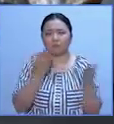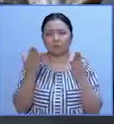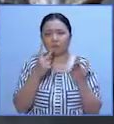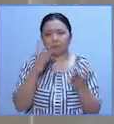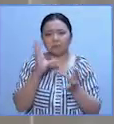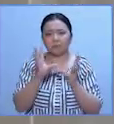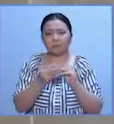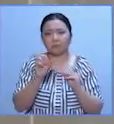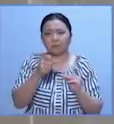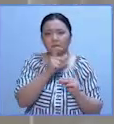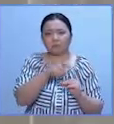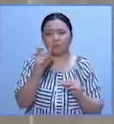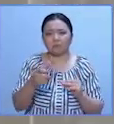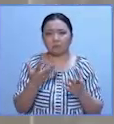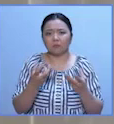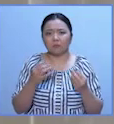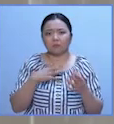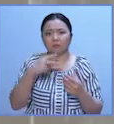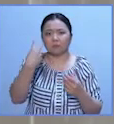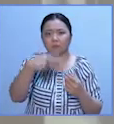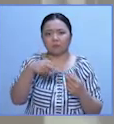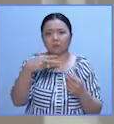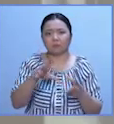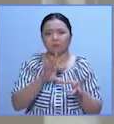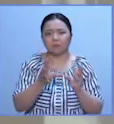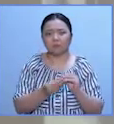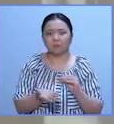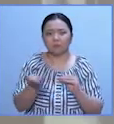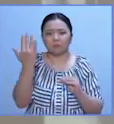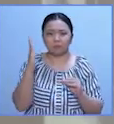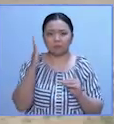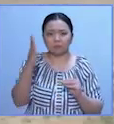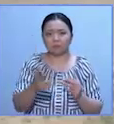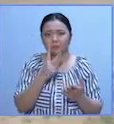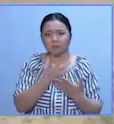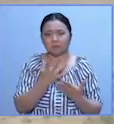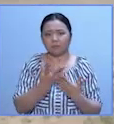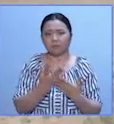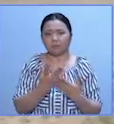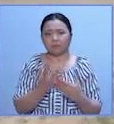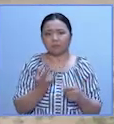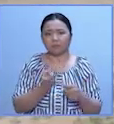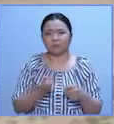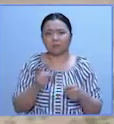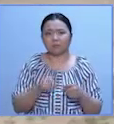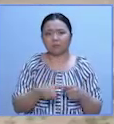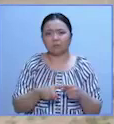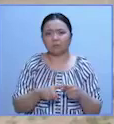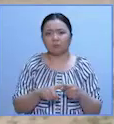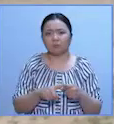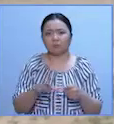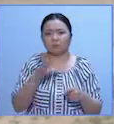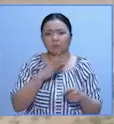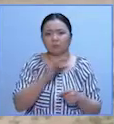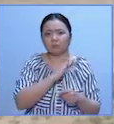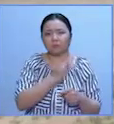газетінде 42 жыл, оның ішінде 22 жыл басшылық қызметте болды. Өзінің жеріне, халқына